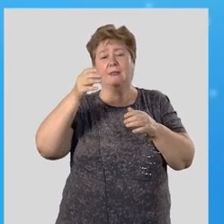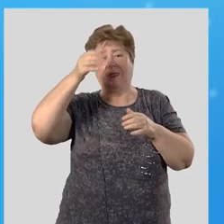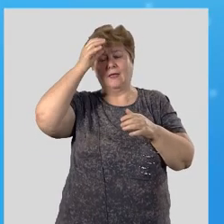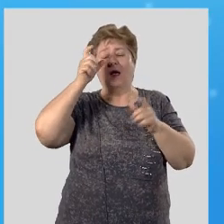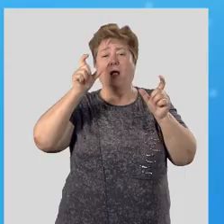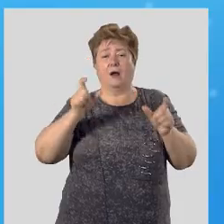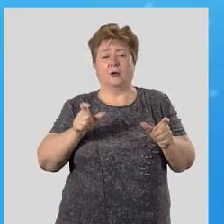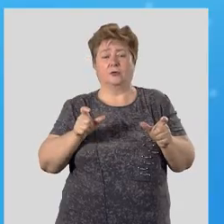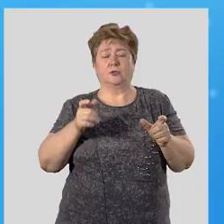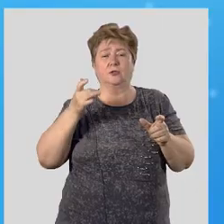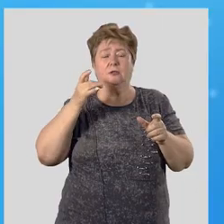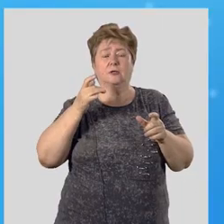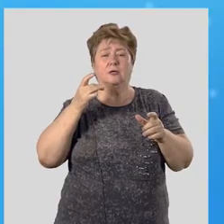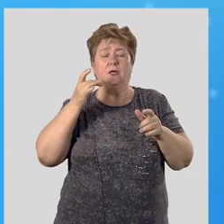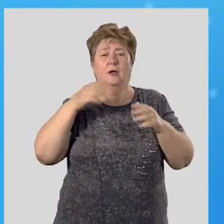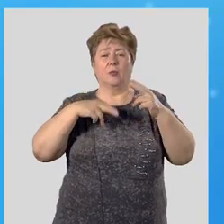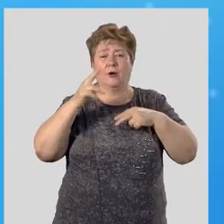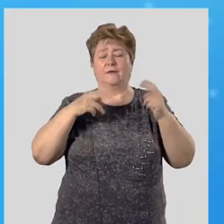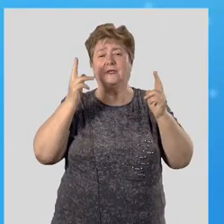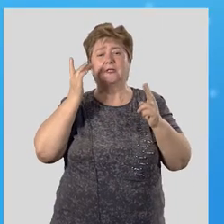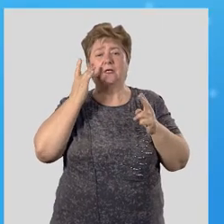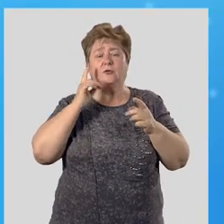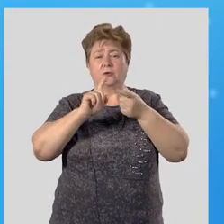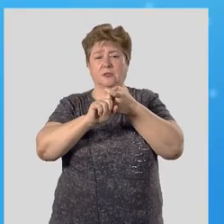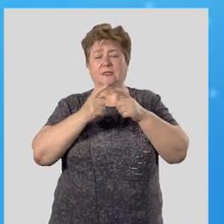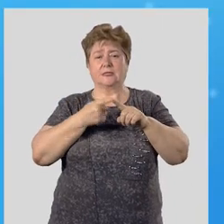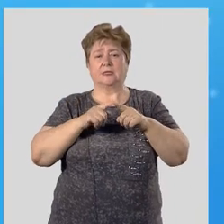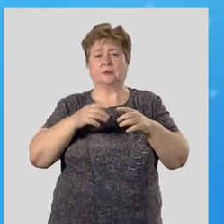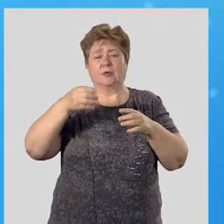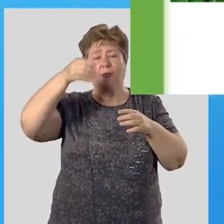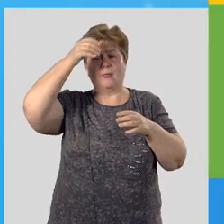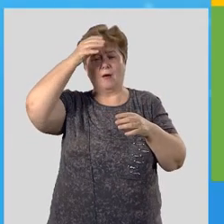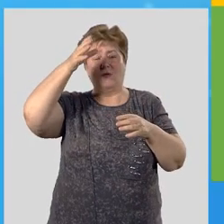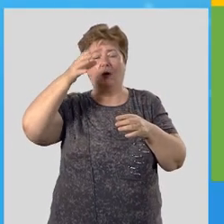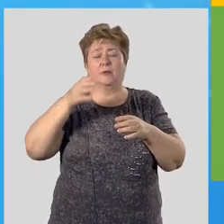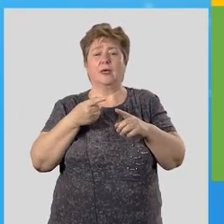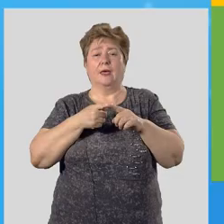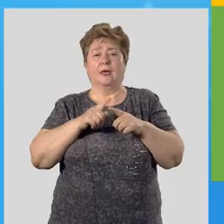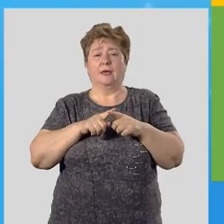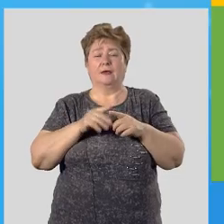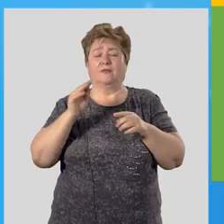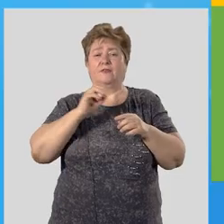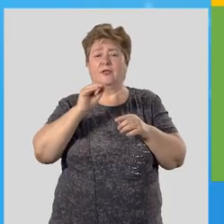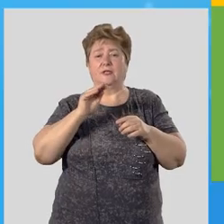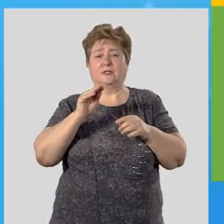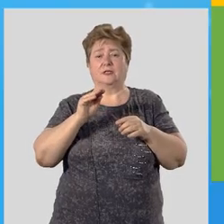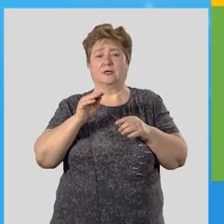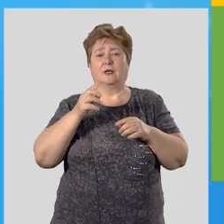А люди, профессия которых связана с этими науками, это